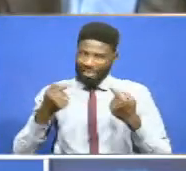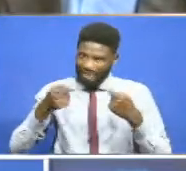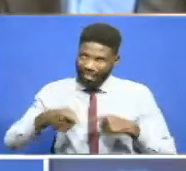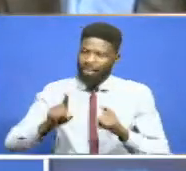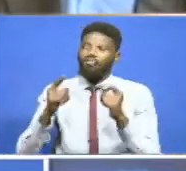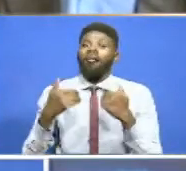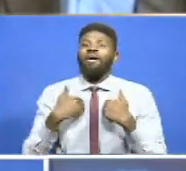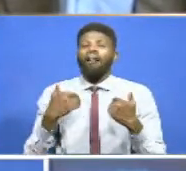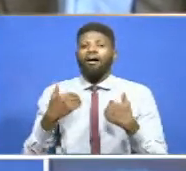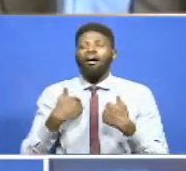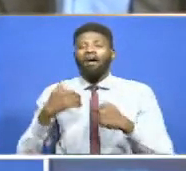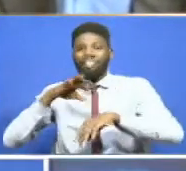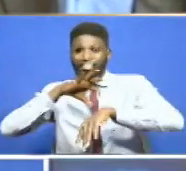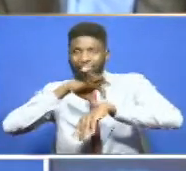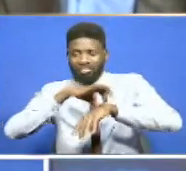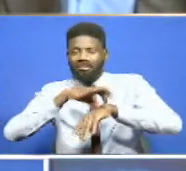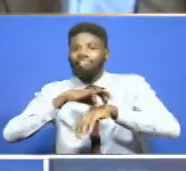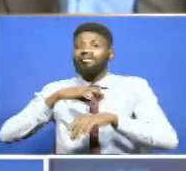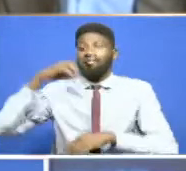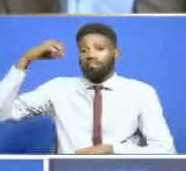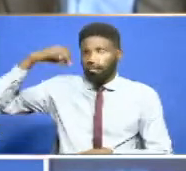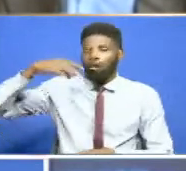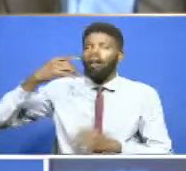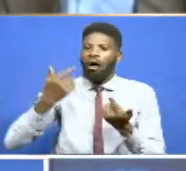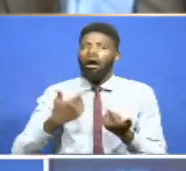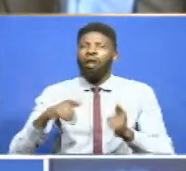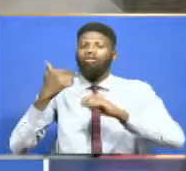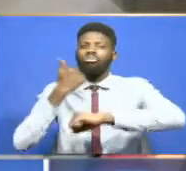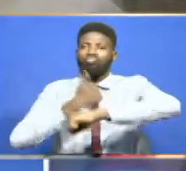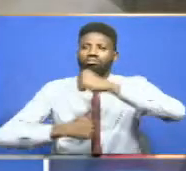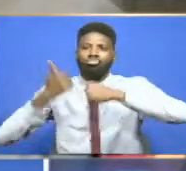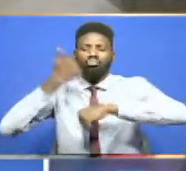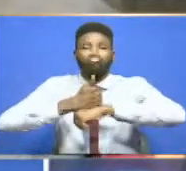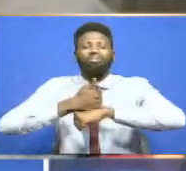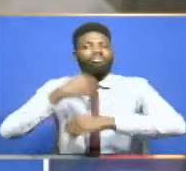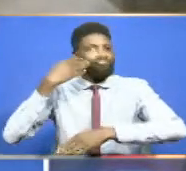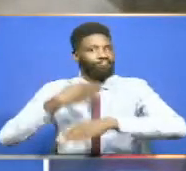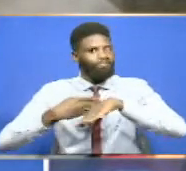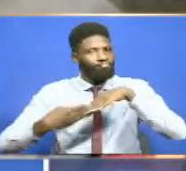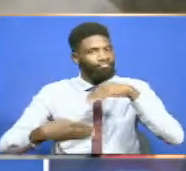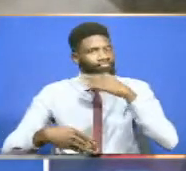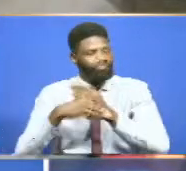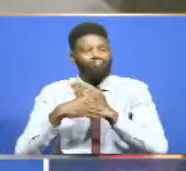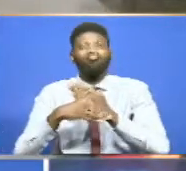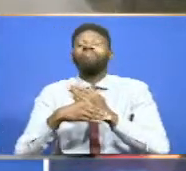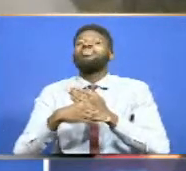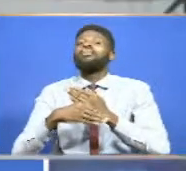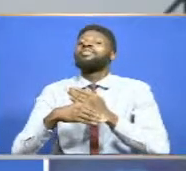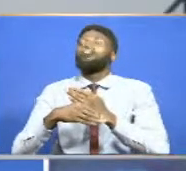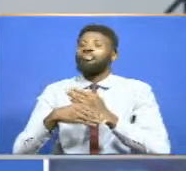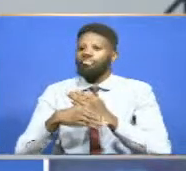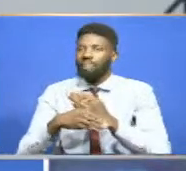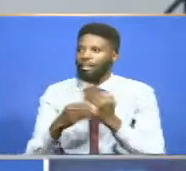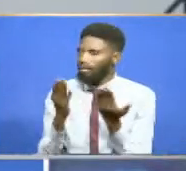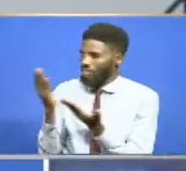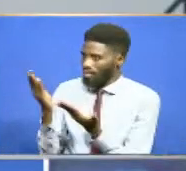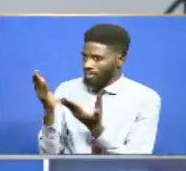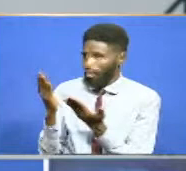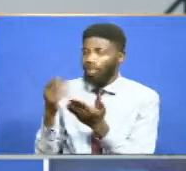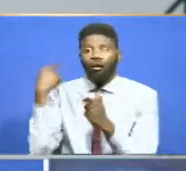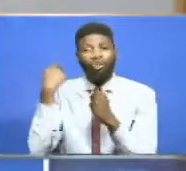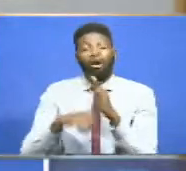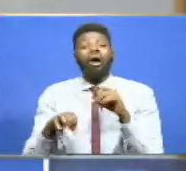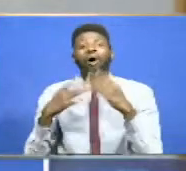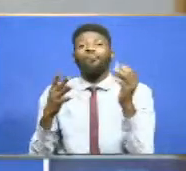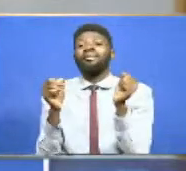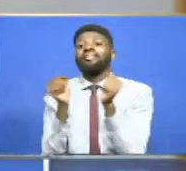ya mvuke wa ardhini, sasa wameidhinisha ujenzi wa kituo cha kutengeneza kawi ya mvuke wa ardhini katika eneo hilo utakao gharimu shilingi bilioni